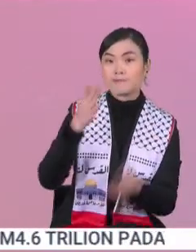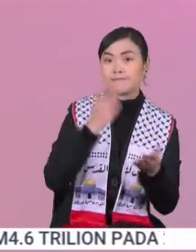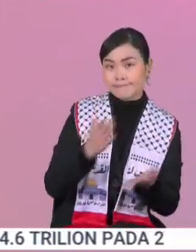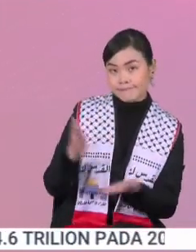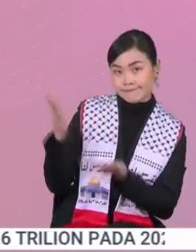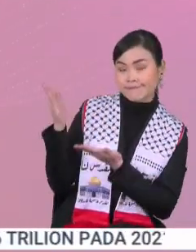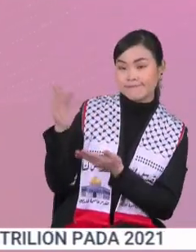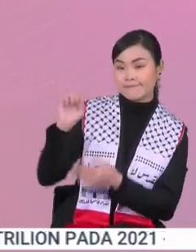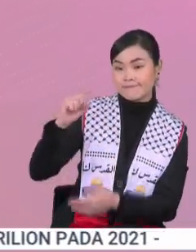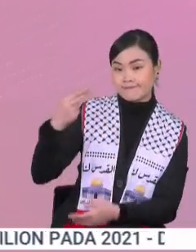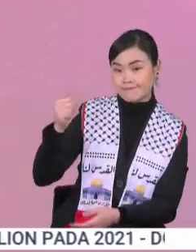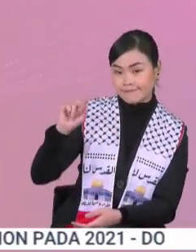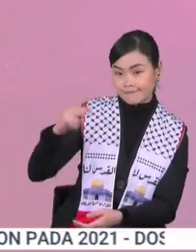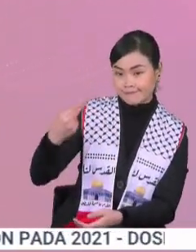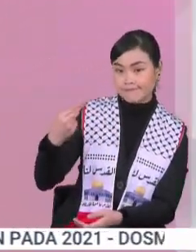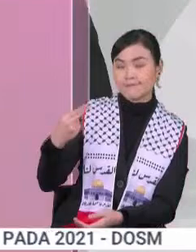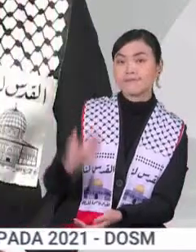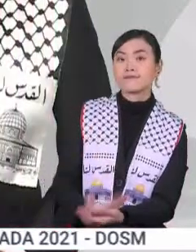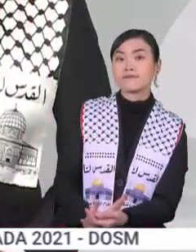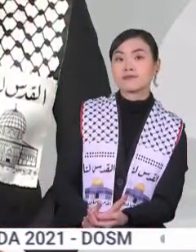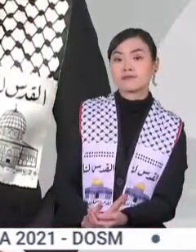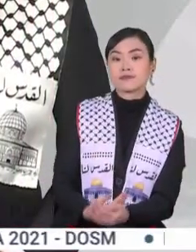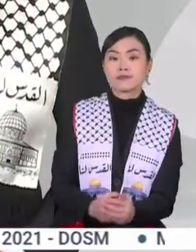Shah makan perincikan teruskan